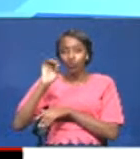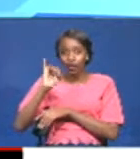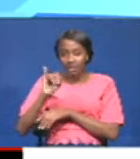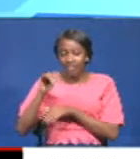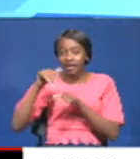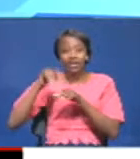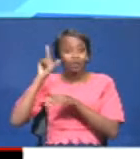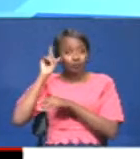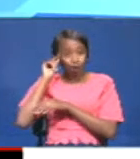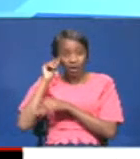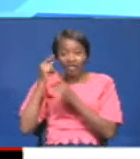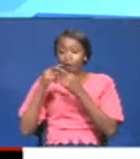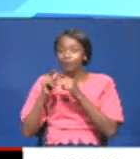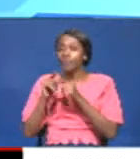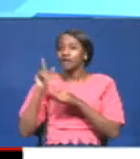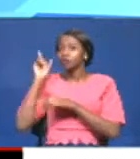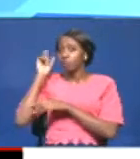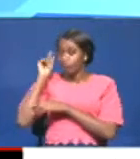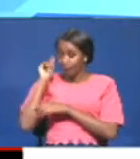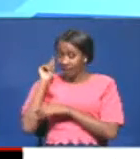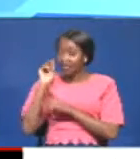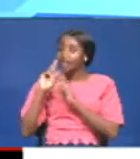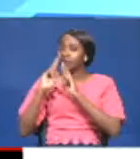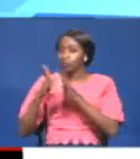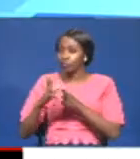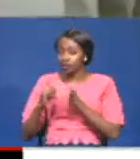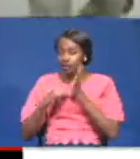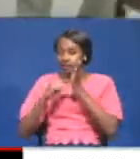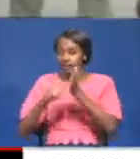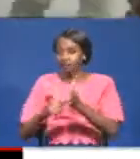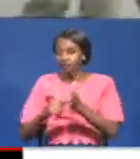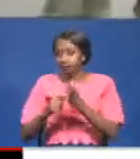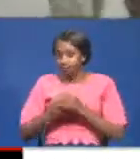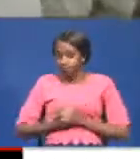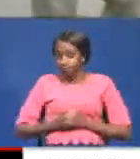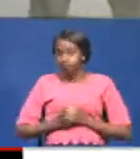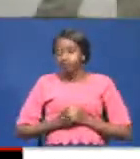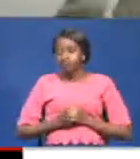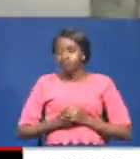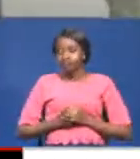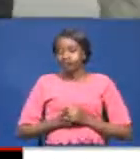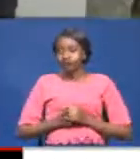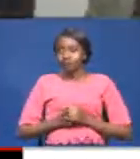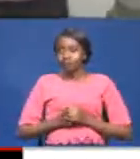Mwanahabari wetu kutoka Mombasa, Anburu, ametuandalia taarifa hiyo.